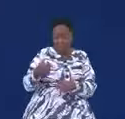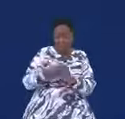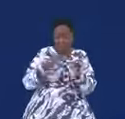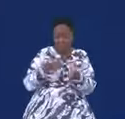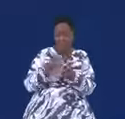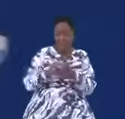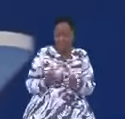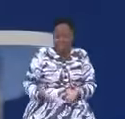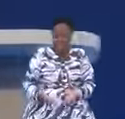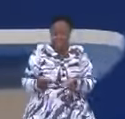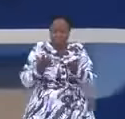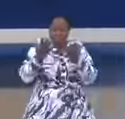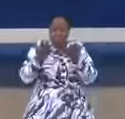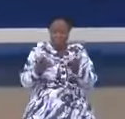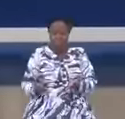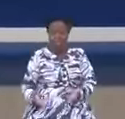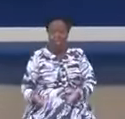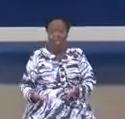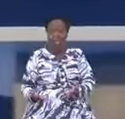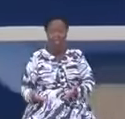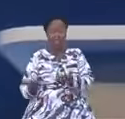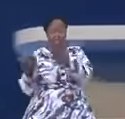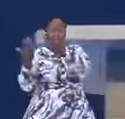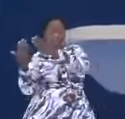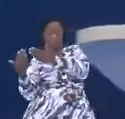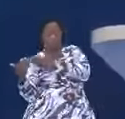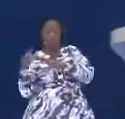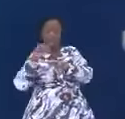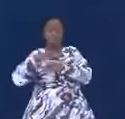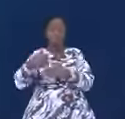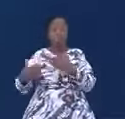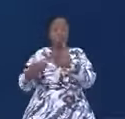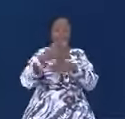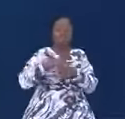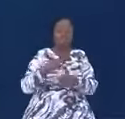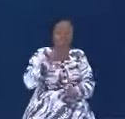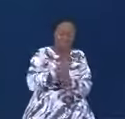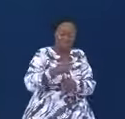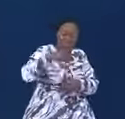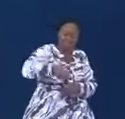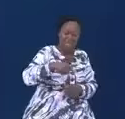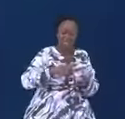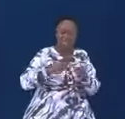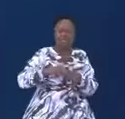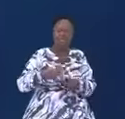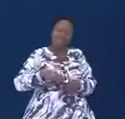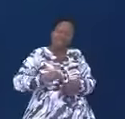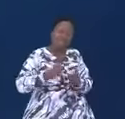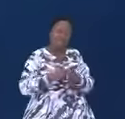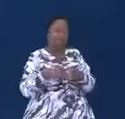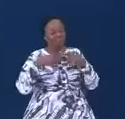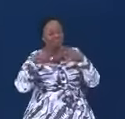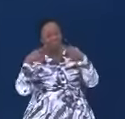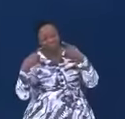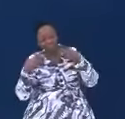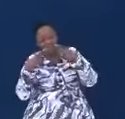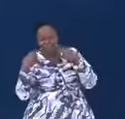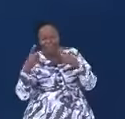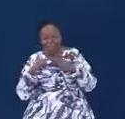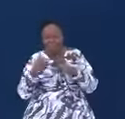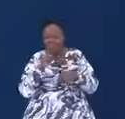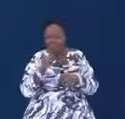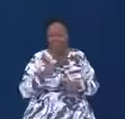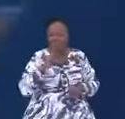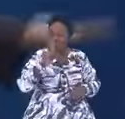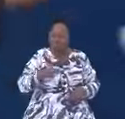dos va te faut tenir super c'est de sourire mais seul un faux sourire tu peux essayer